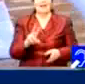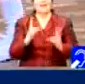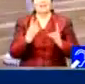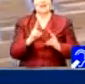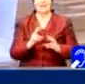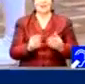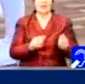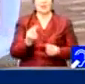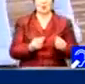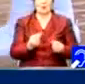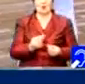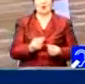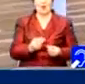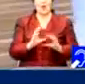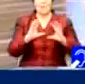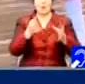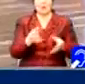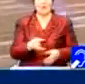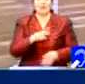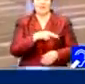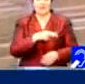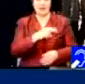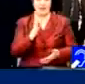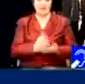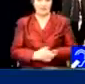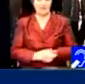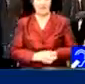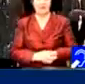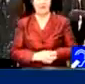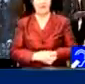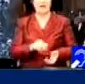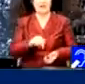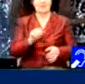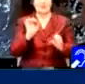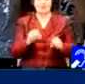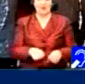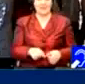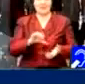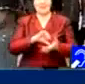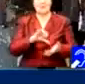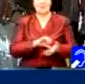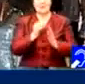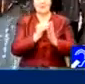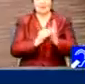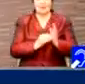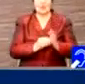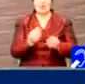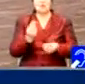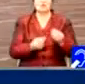la jocurile mondiale, unde avem și medalii, însă acum este șansa de a participa chiar în programul Jocurilor